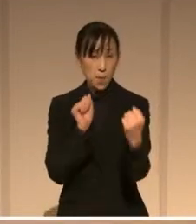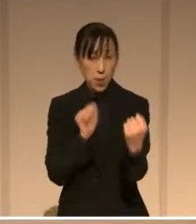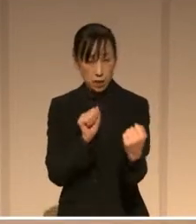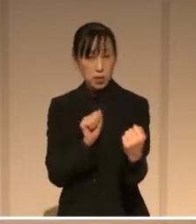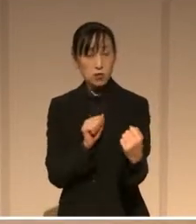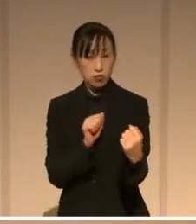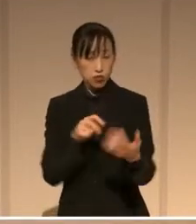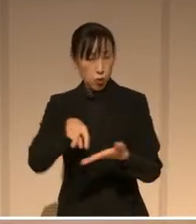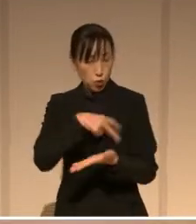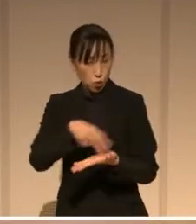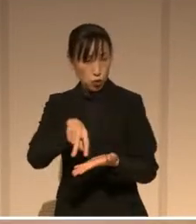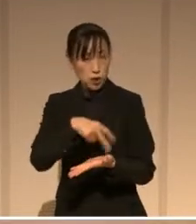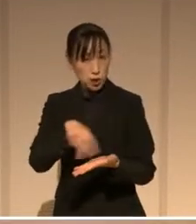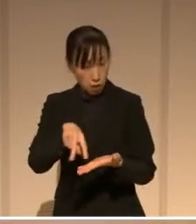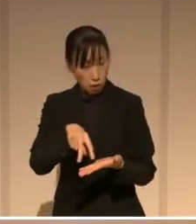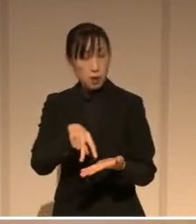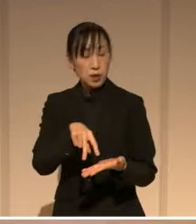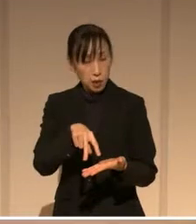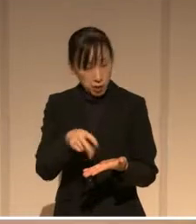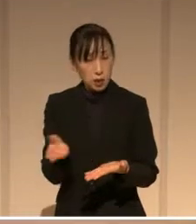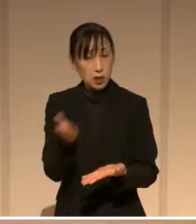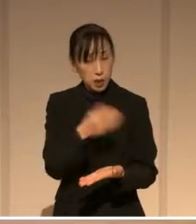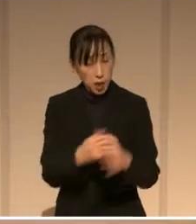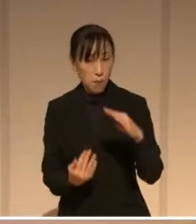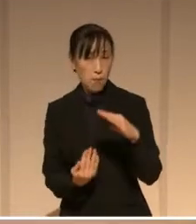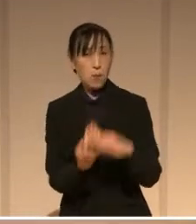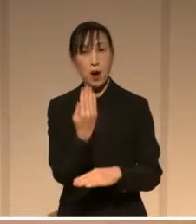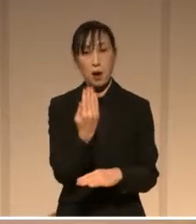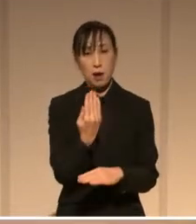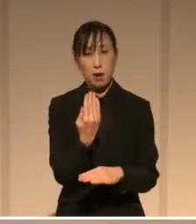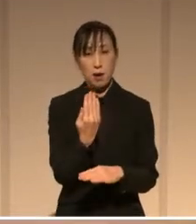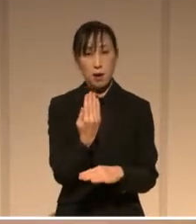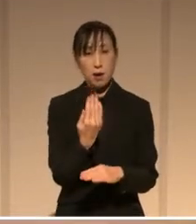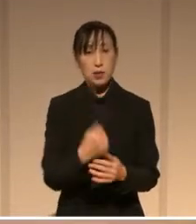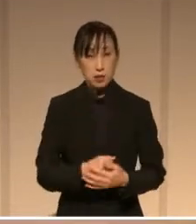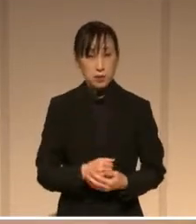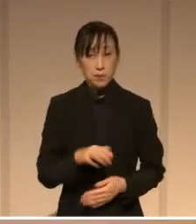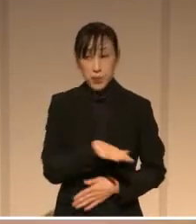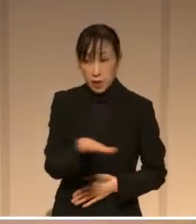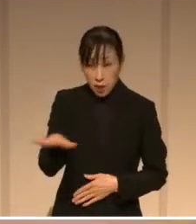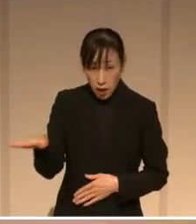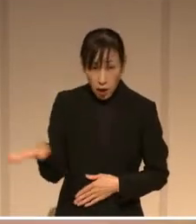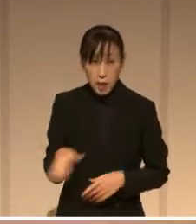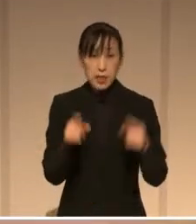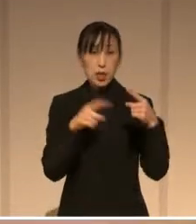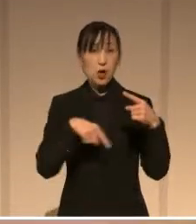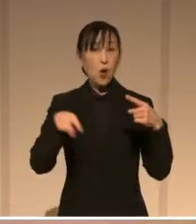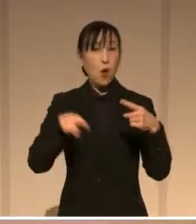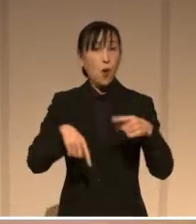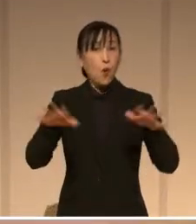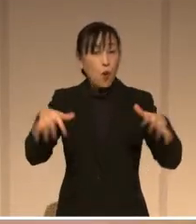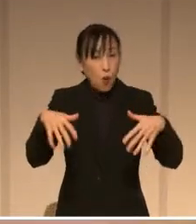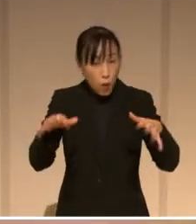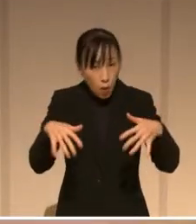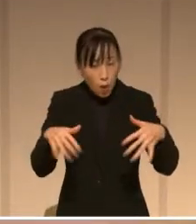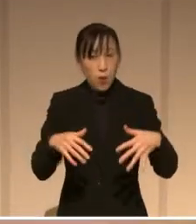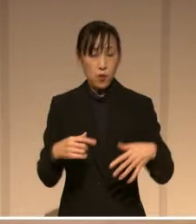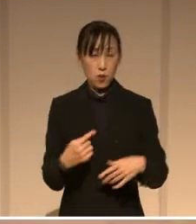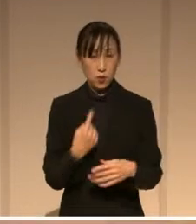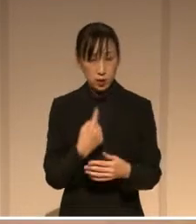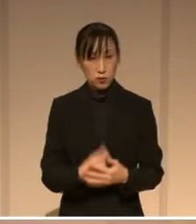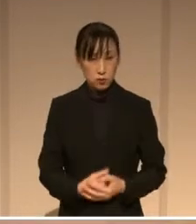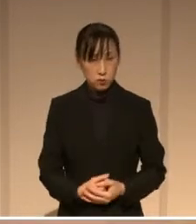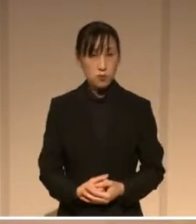それで合格がいただけるって言うどんなので全員後方でオーディションなポジション theじゃ